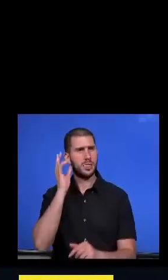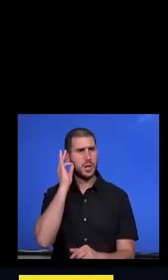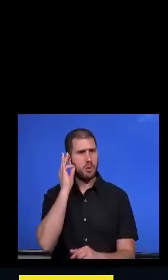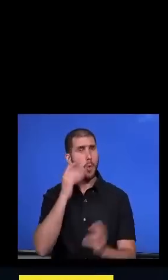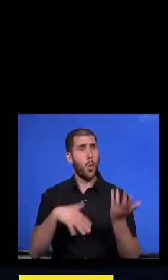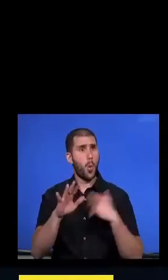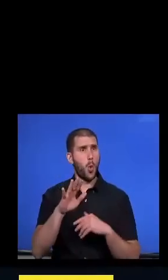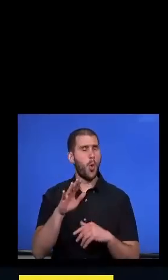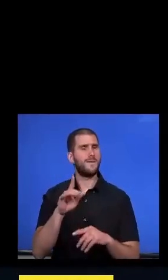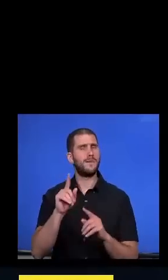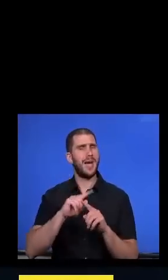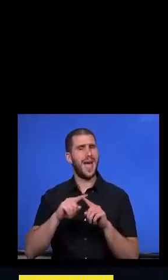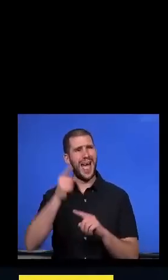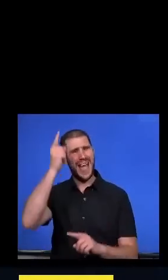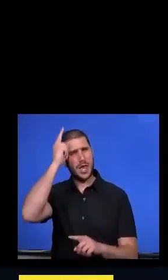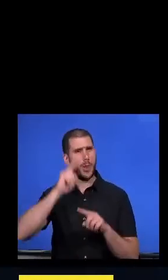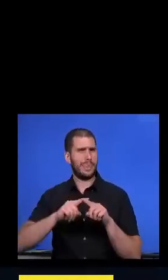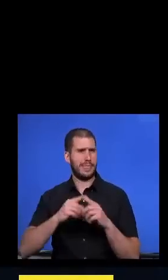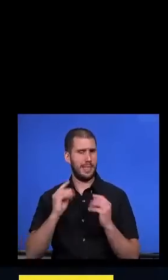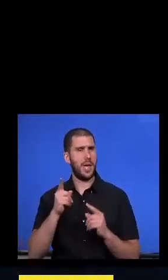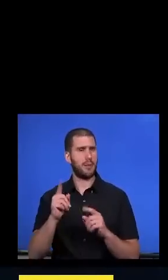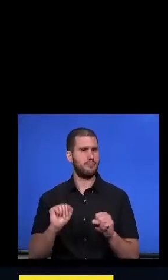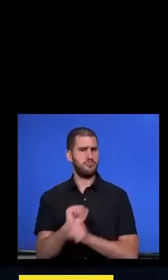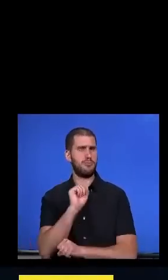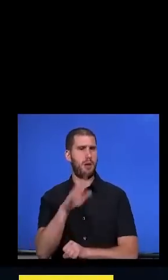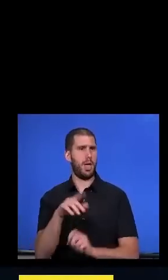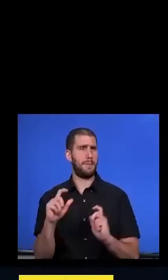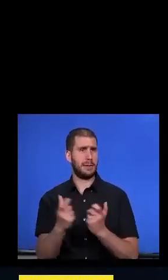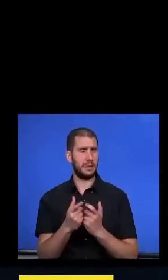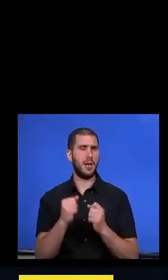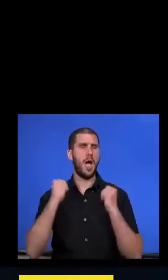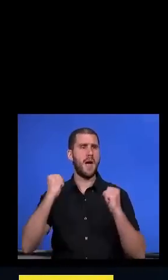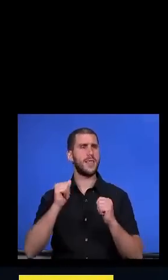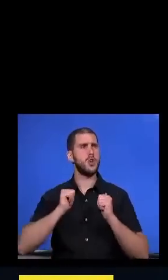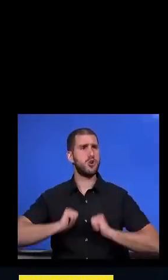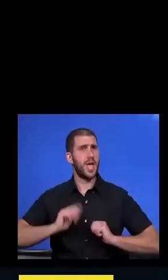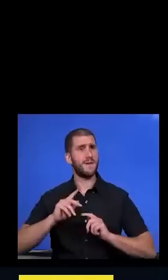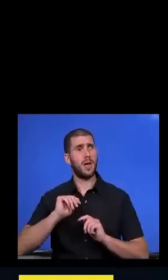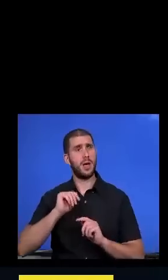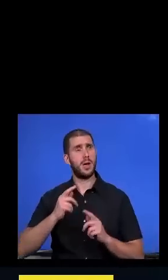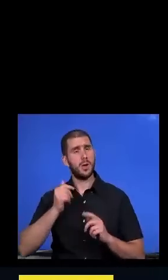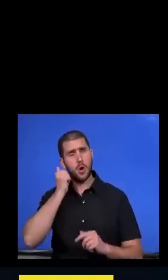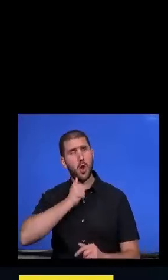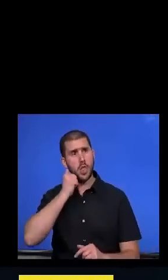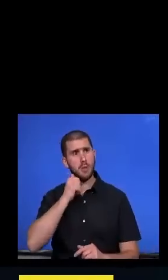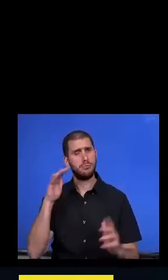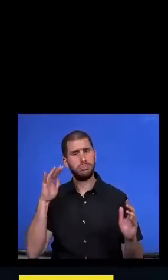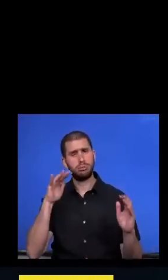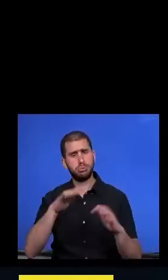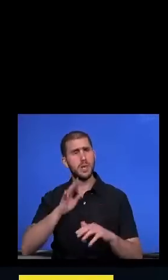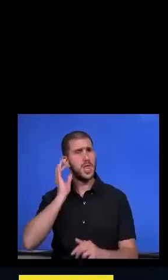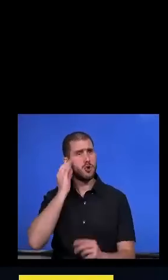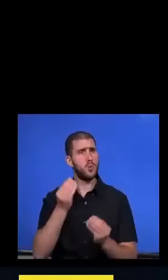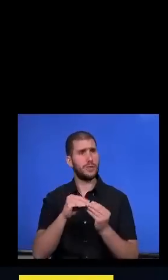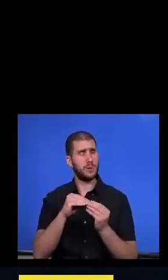רובם אריות, והן מוחות בעצם על המעצר הזה. זאת הפגנה שקטה, אבל יום אחרי יום הולכות ונאספות עוד נשים.